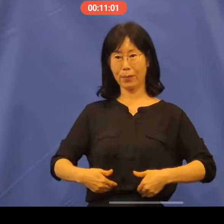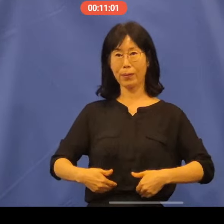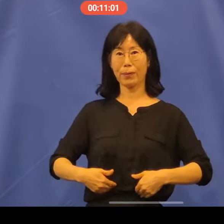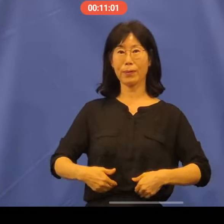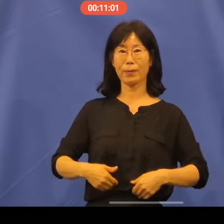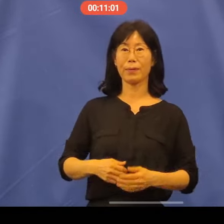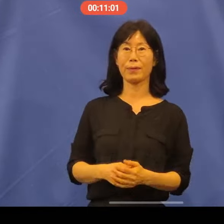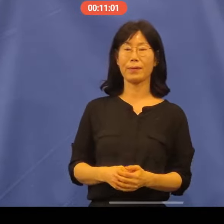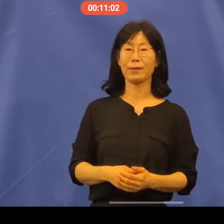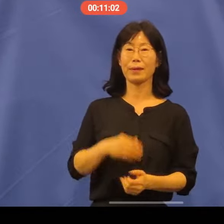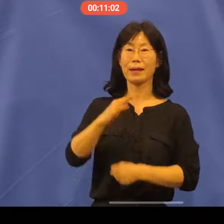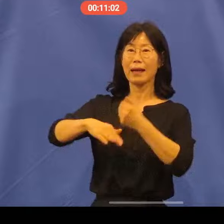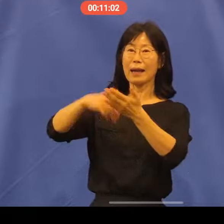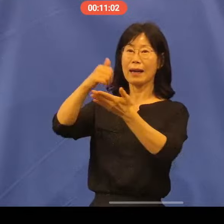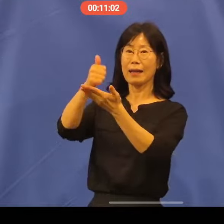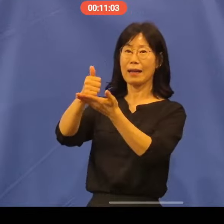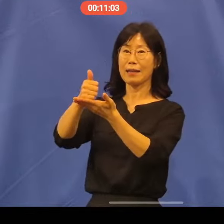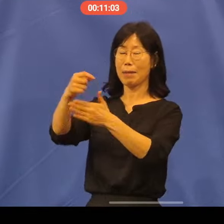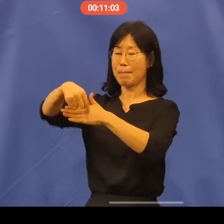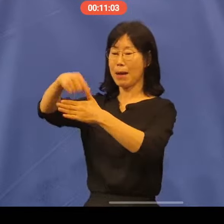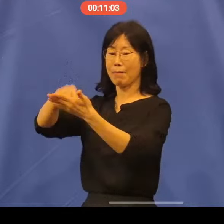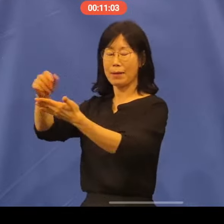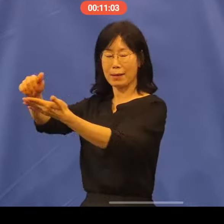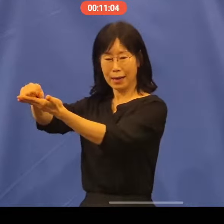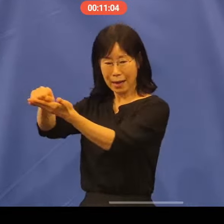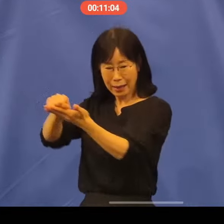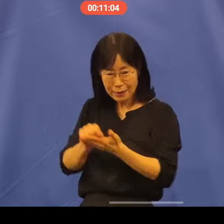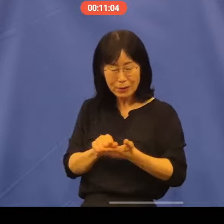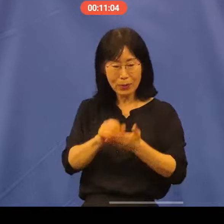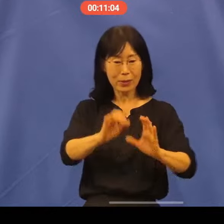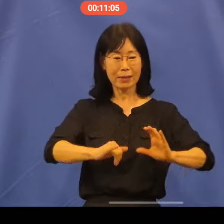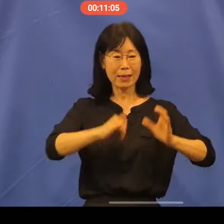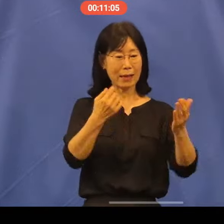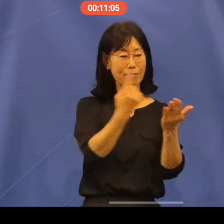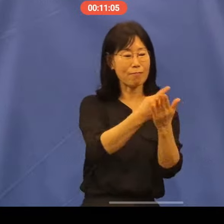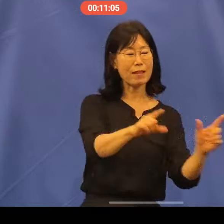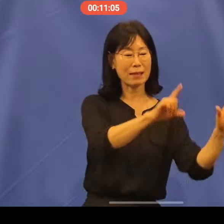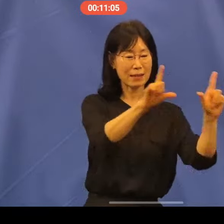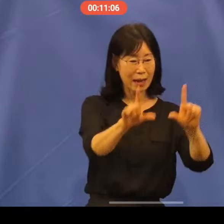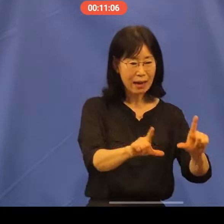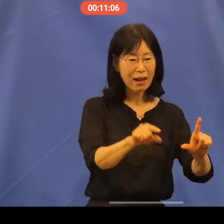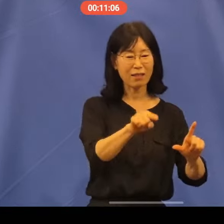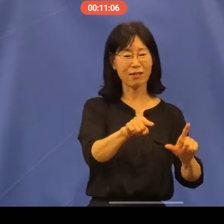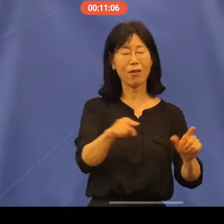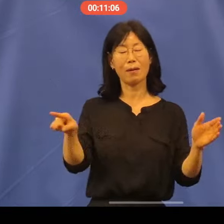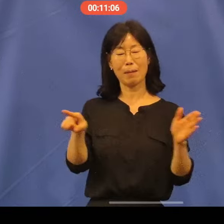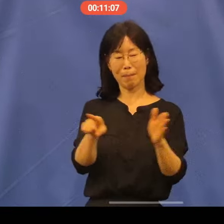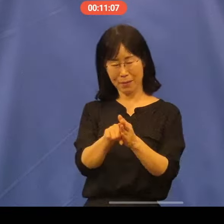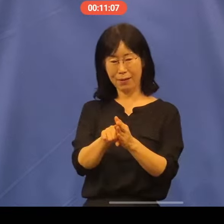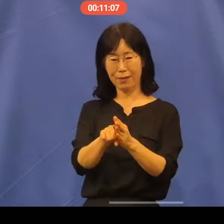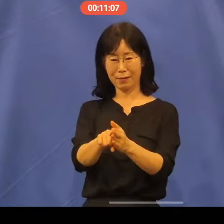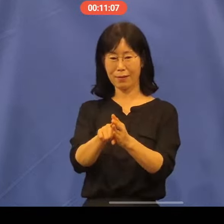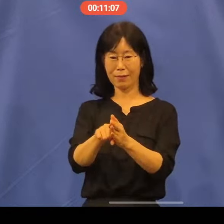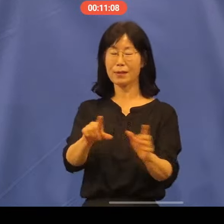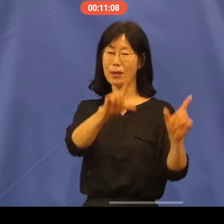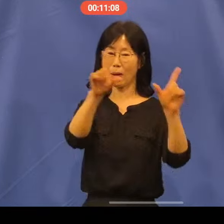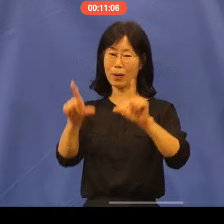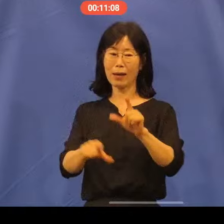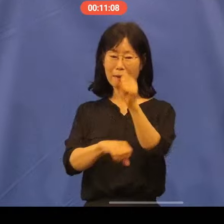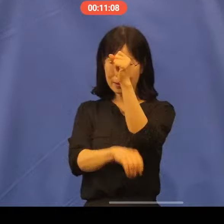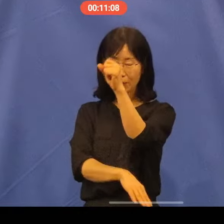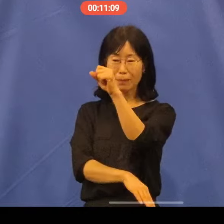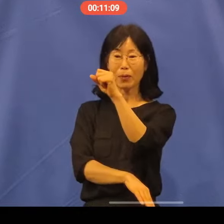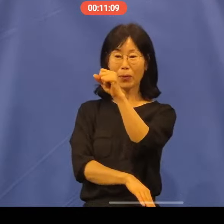하나님의 관점에서 모든 것을 바라보는 이 하나님의 안목을 가지는 거, 이게 믿음에서 출발이에요. 자,